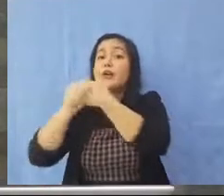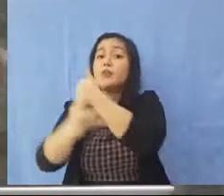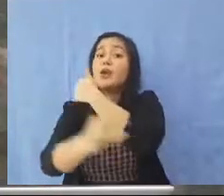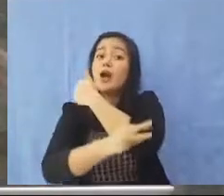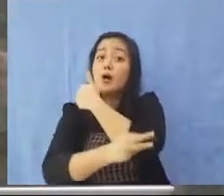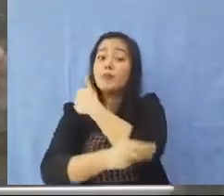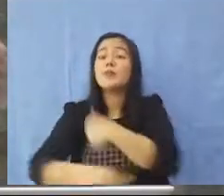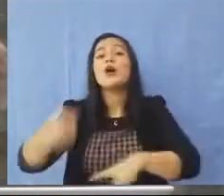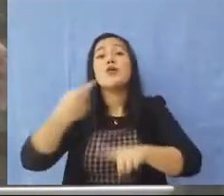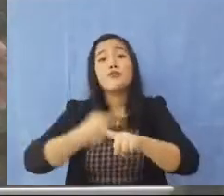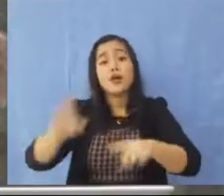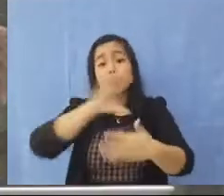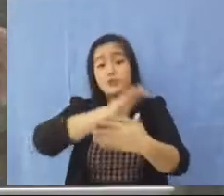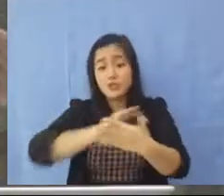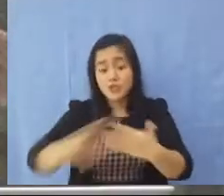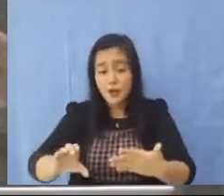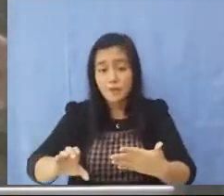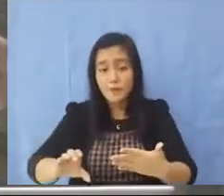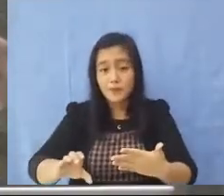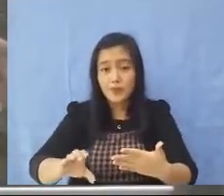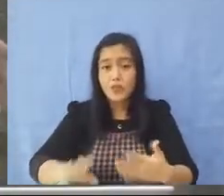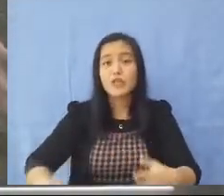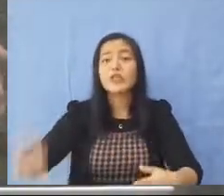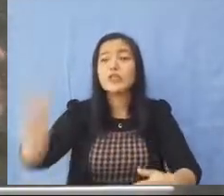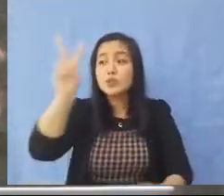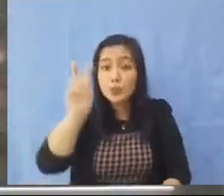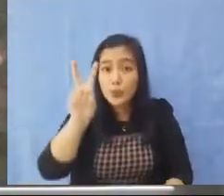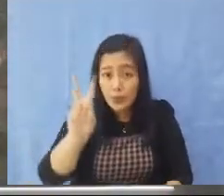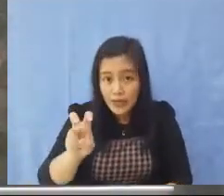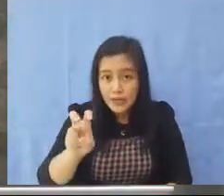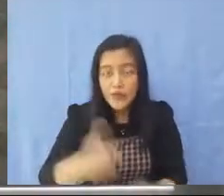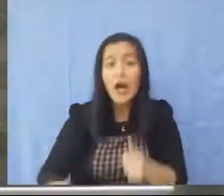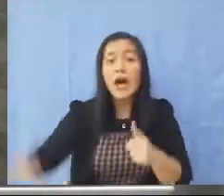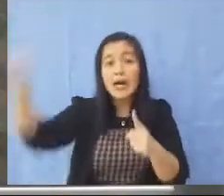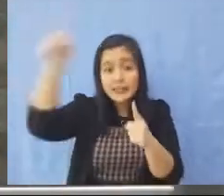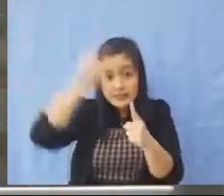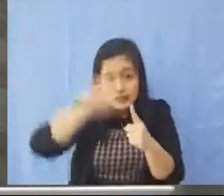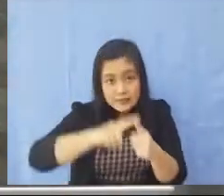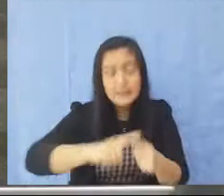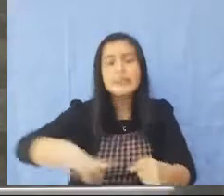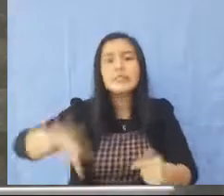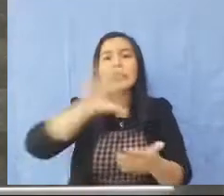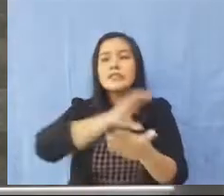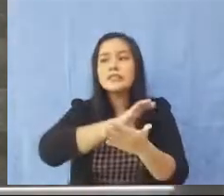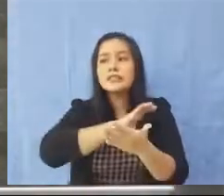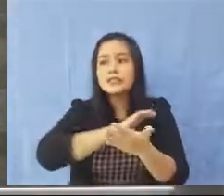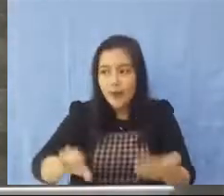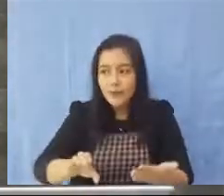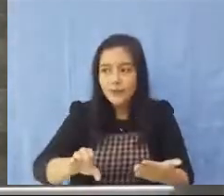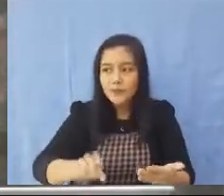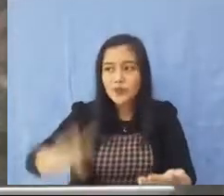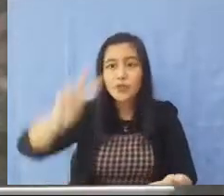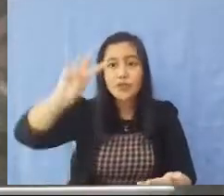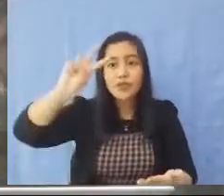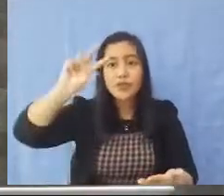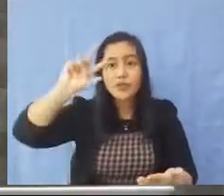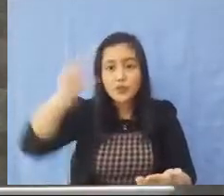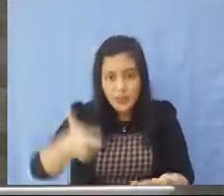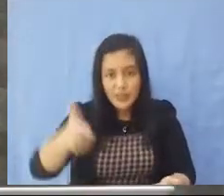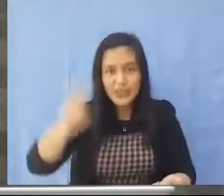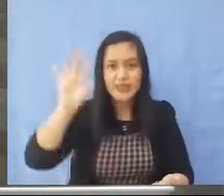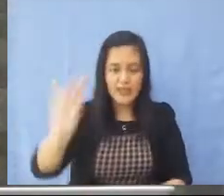chapter 28. Makikita po natin ang istorya po ng buhay ni Abraham.